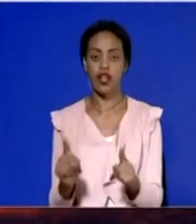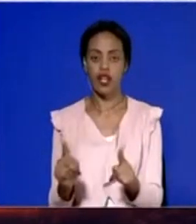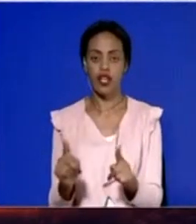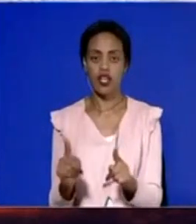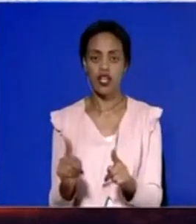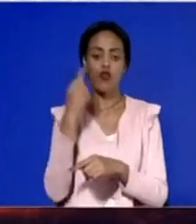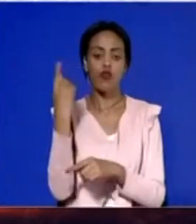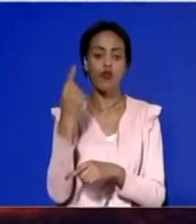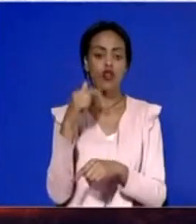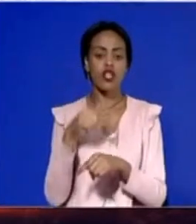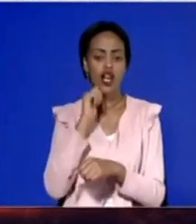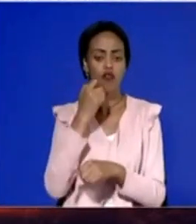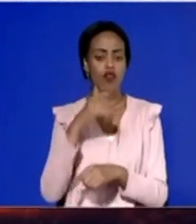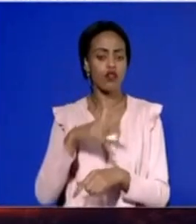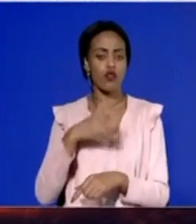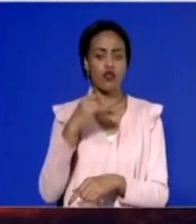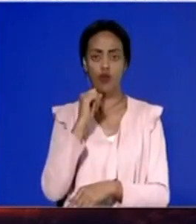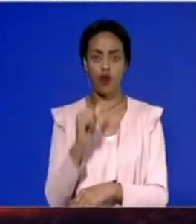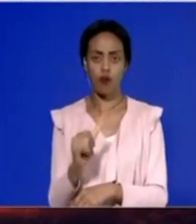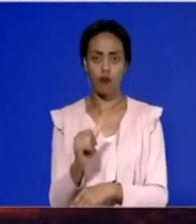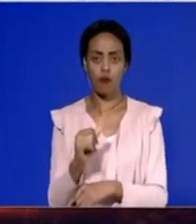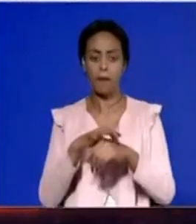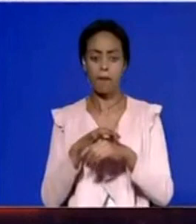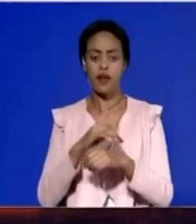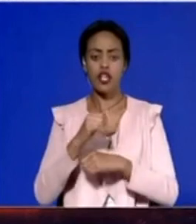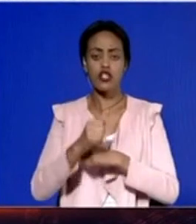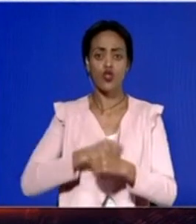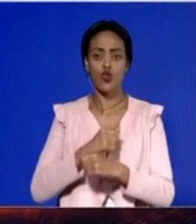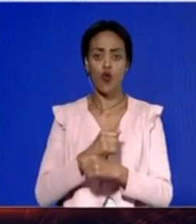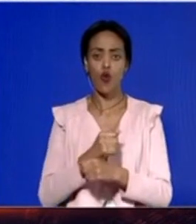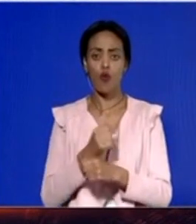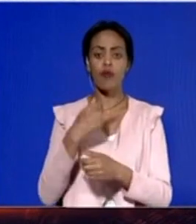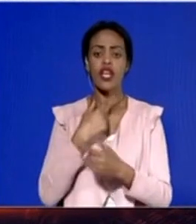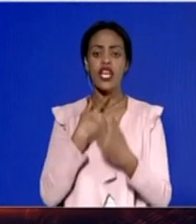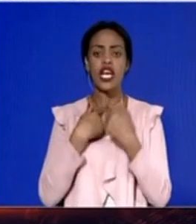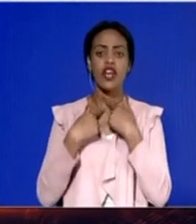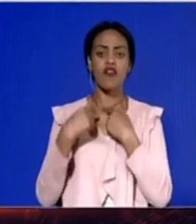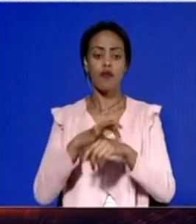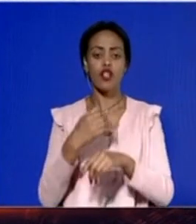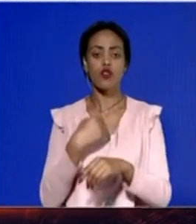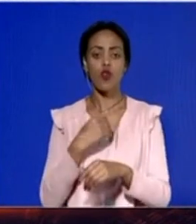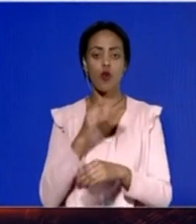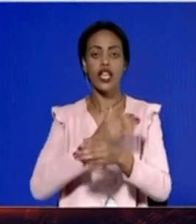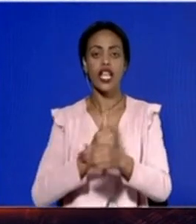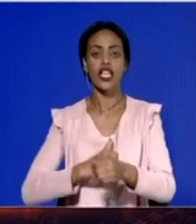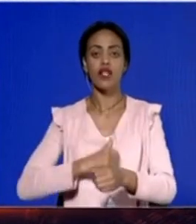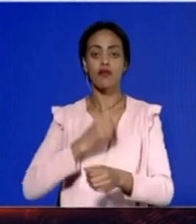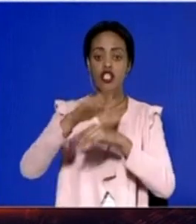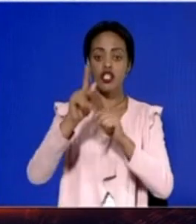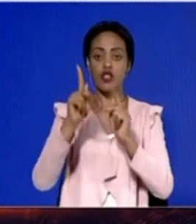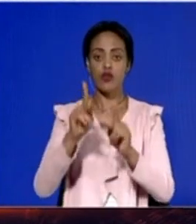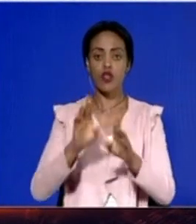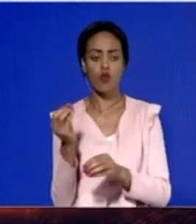ኩል ግዜ ሕፍረት ዘይስምዖም መሬት ዘጭንቖም ህርፋር መሬት ዘለዎም ሓይልታት ትምክሕቲ ኣብ ልዕሊ ህዝብና ዘለዎም